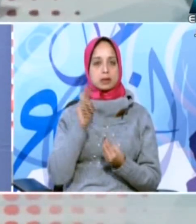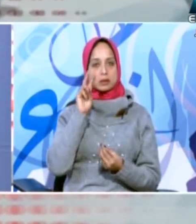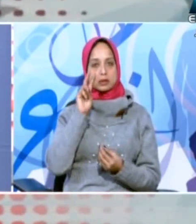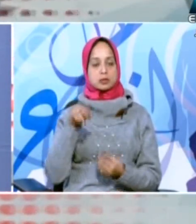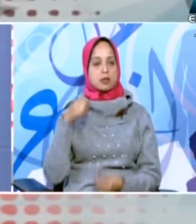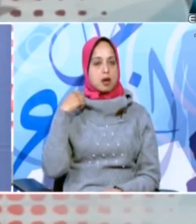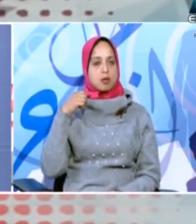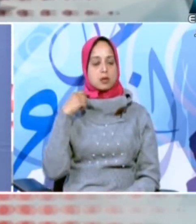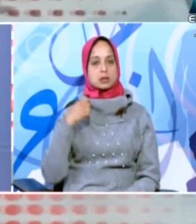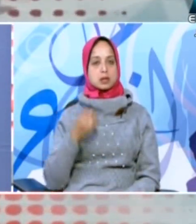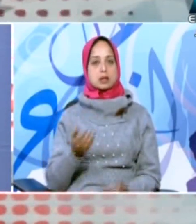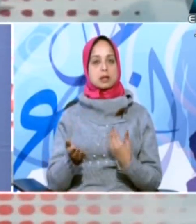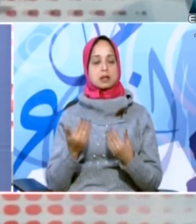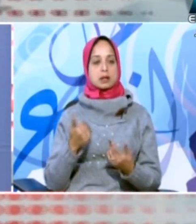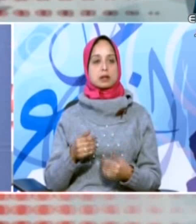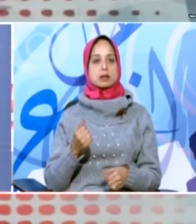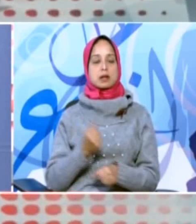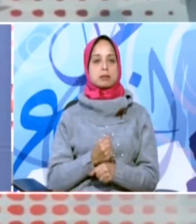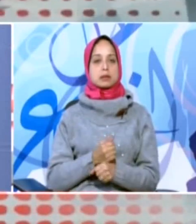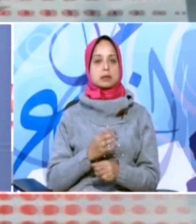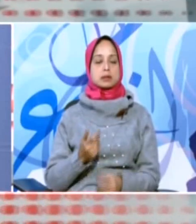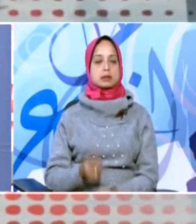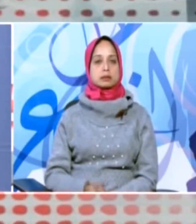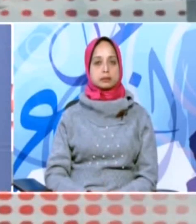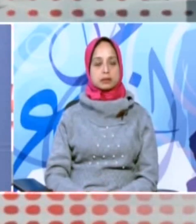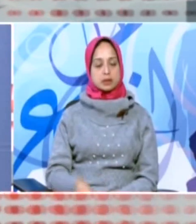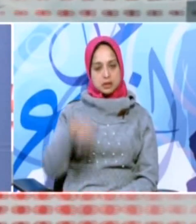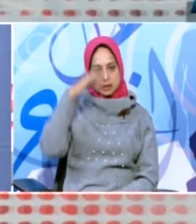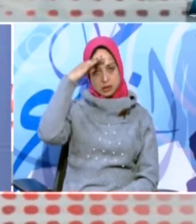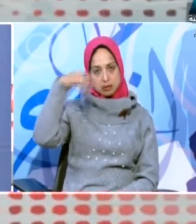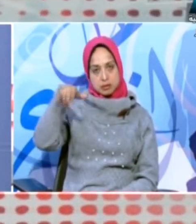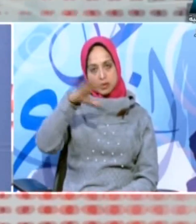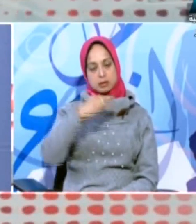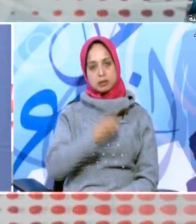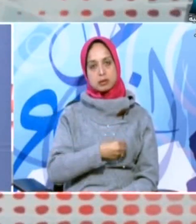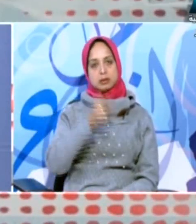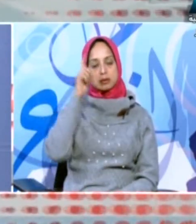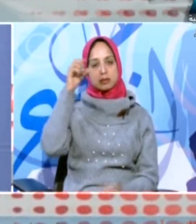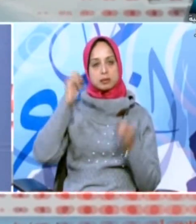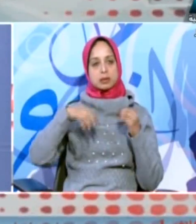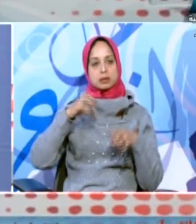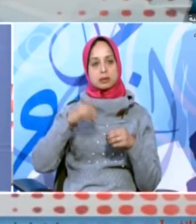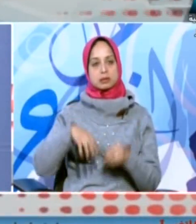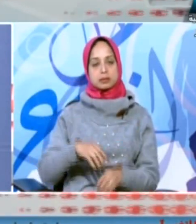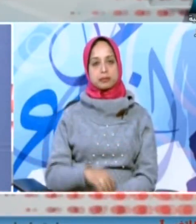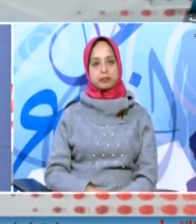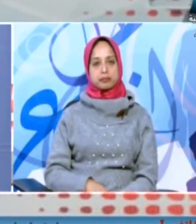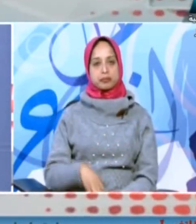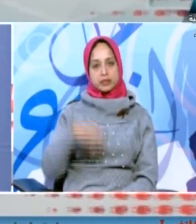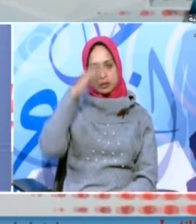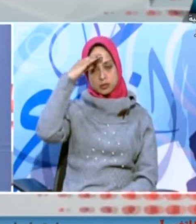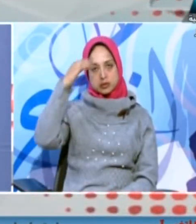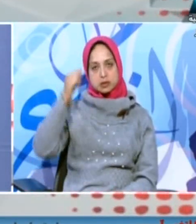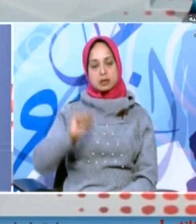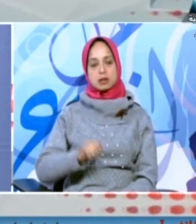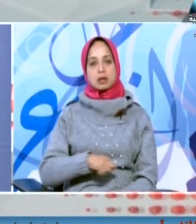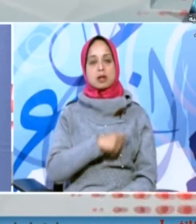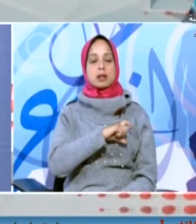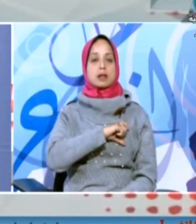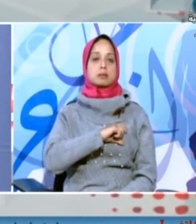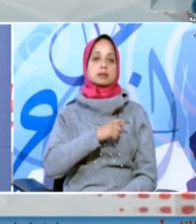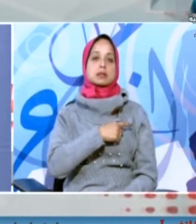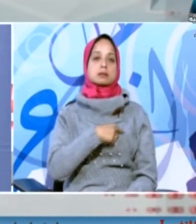على حساب كرام في ايه. السلام عليكم. وعليكم السلام، ده حضرتك يا مستر. ازيك يا ساره، عامله ايه؟ تمام الحمد